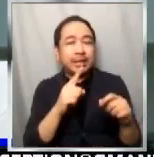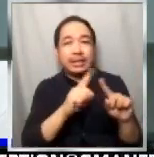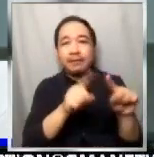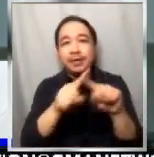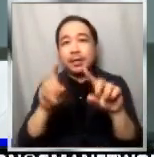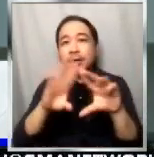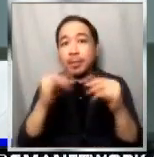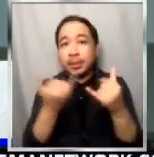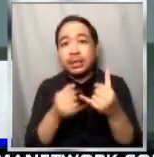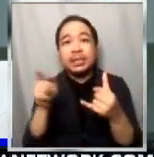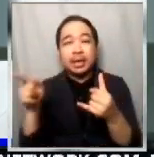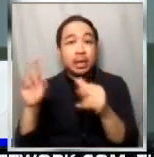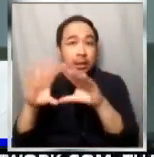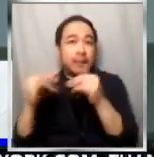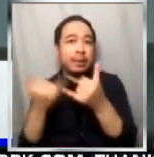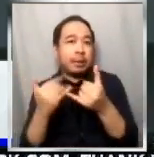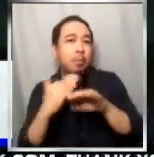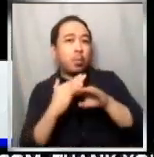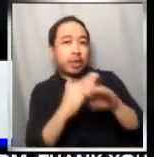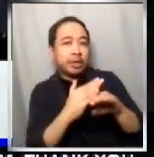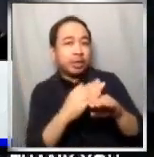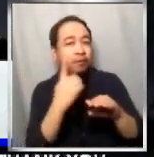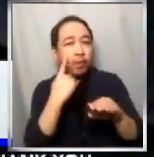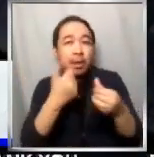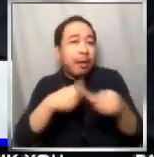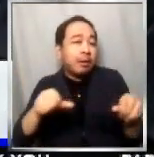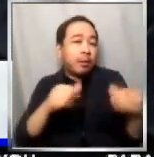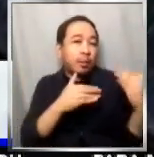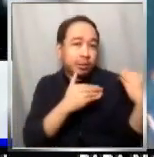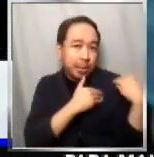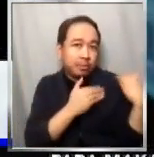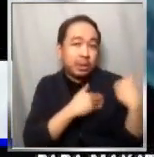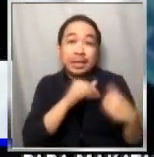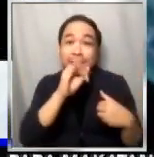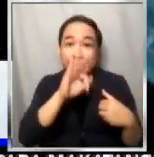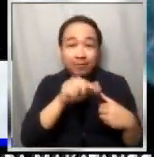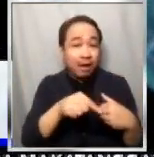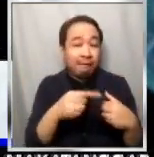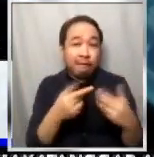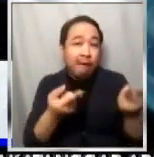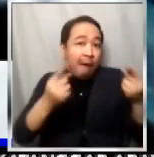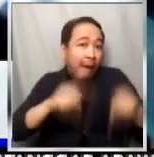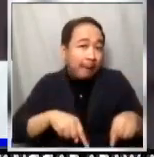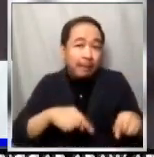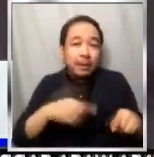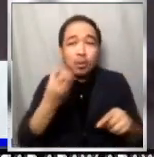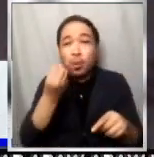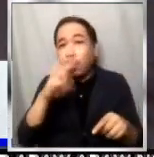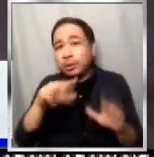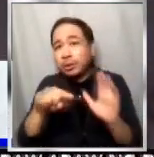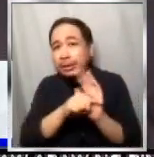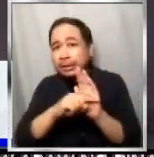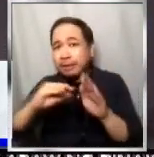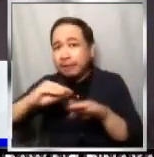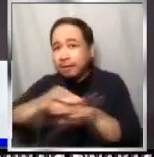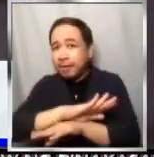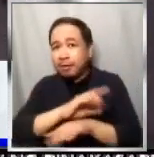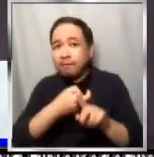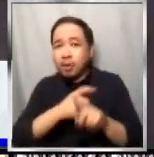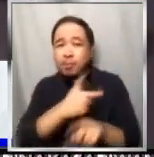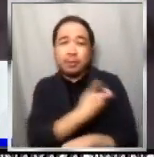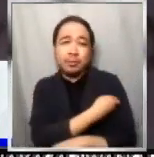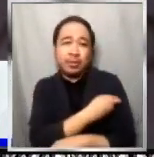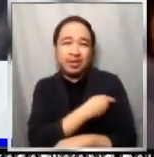mga manufacturer mula sa anumang pananagutan sakaling may mangyaring hindi magandang epekto ng bakuna, bagaman bihira lang daw ang